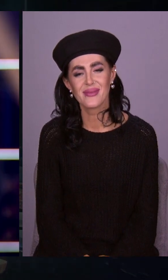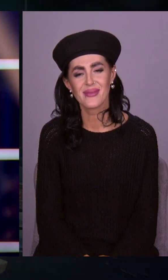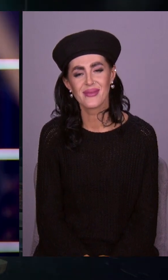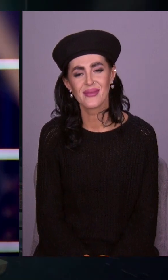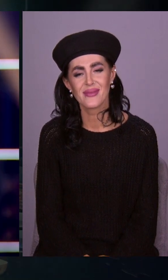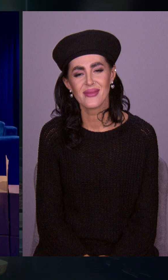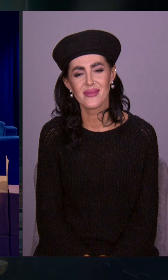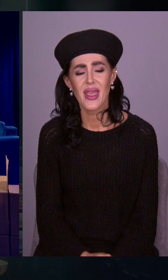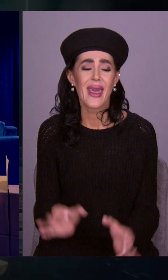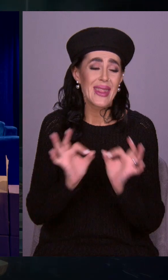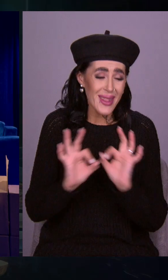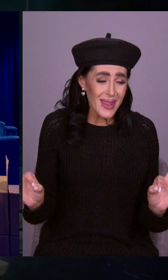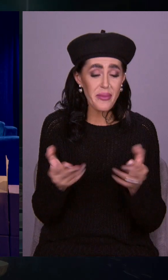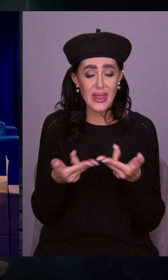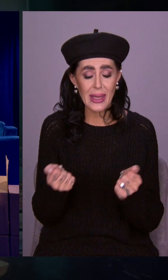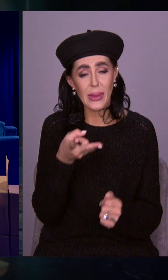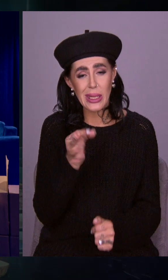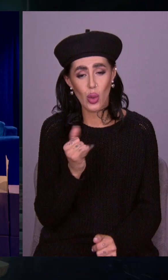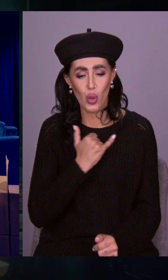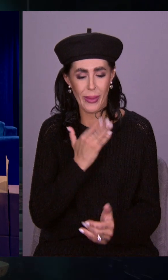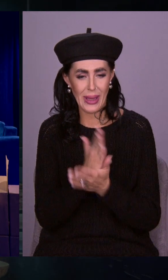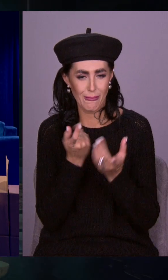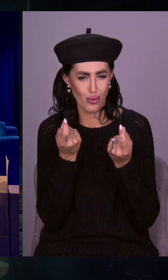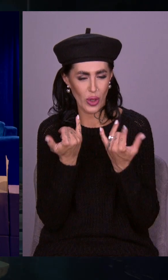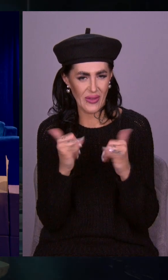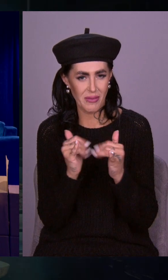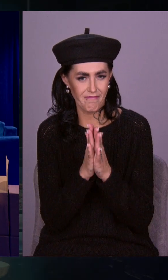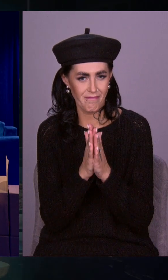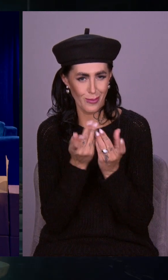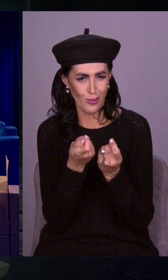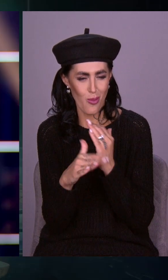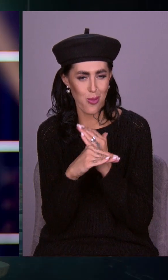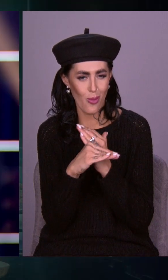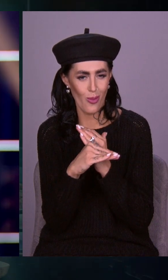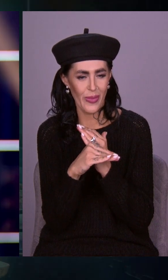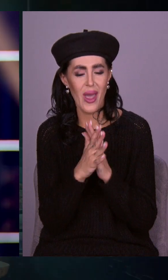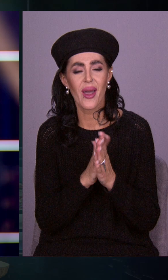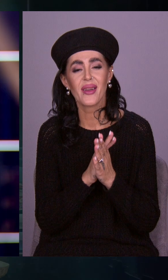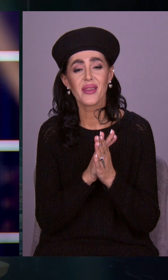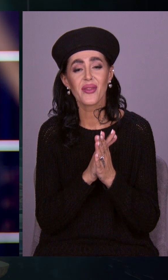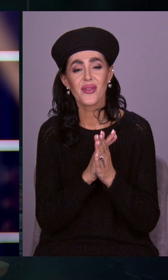Слухай, ну ідеальний, а в мене є тут таке дивне прохання насправді до тебе. От, я тобі зараз скажу, да, ти.